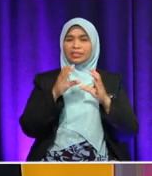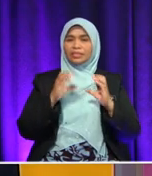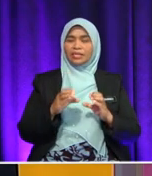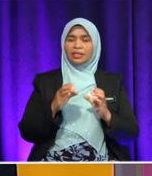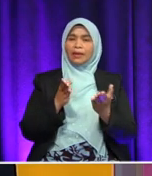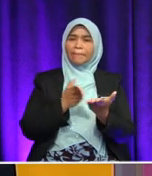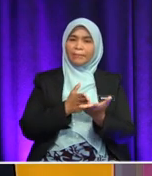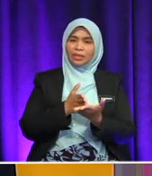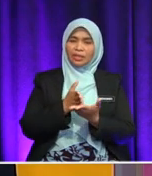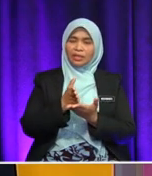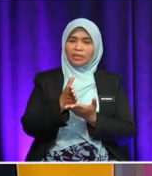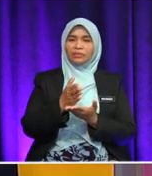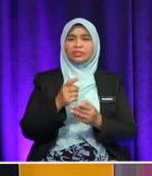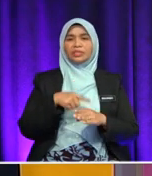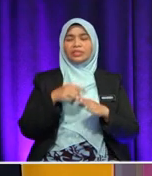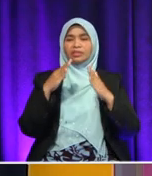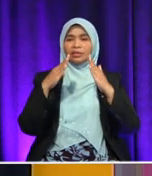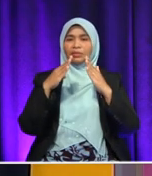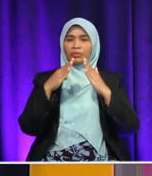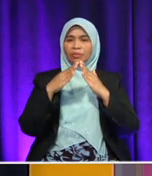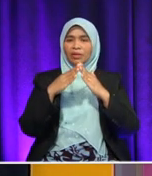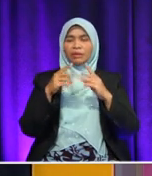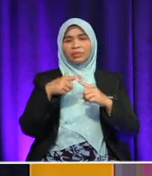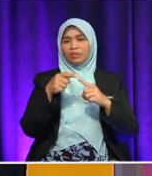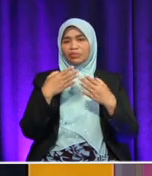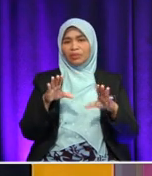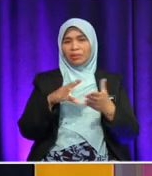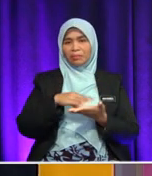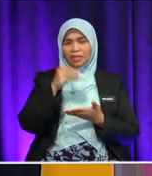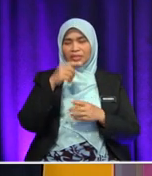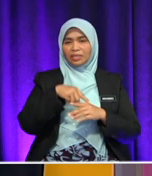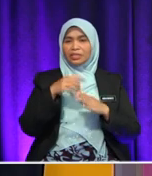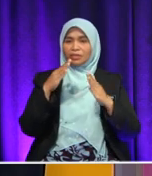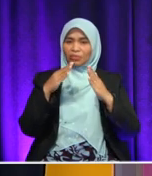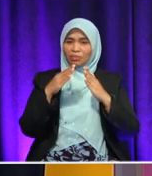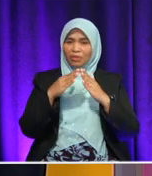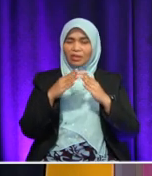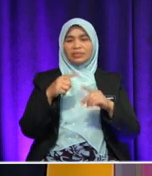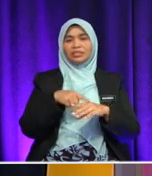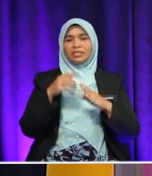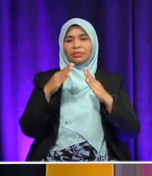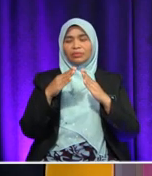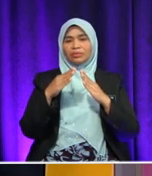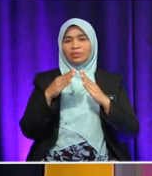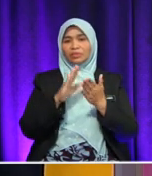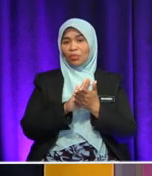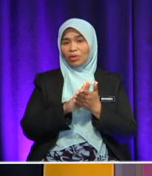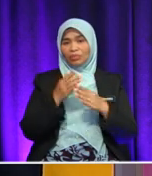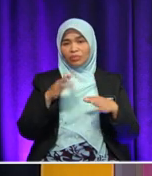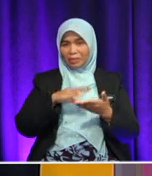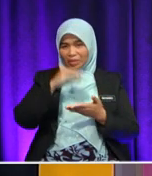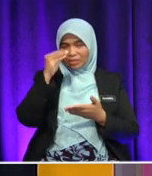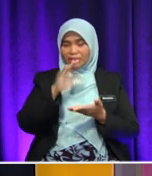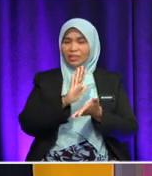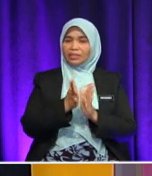cara berterusan di rumah itu adalah belajar ke sekolah amalkan apa yang telah kita pelajari